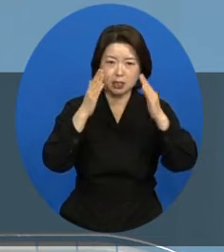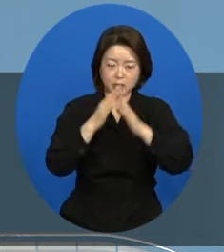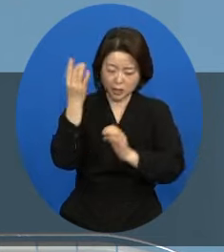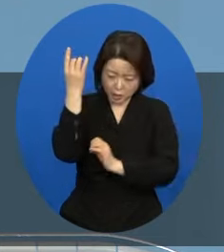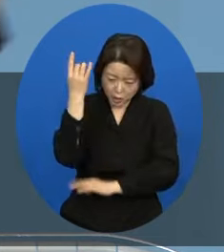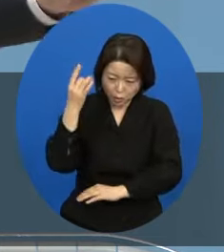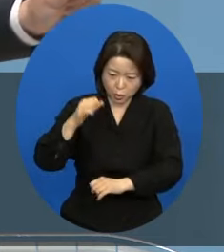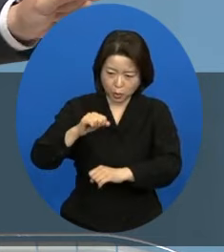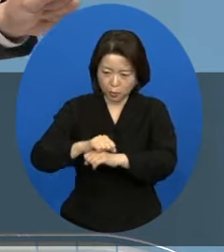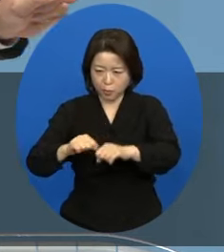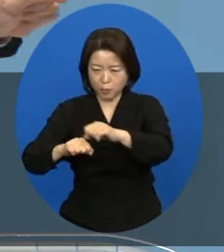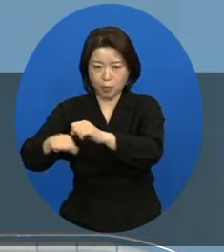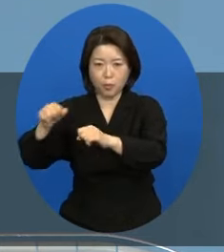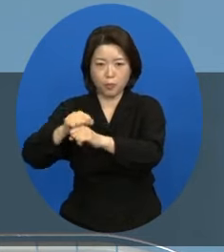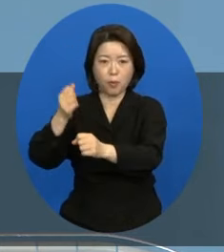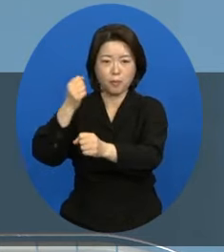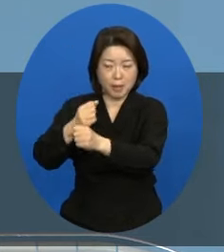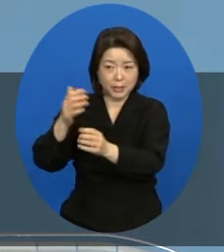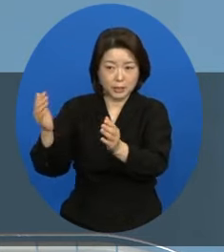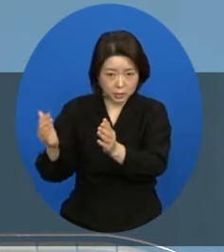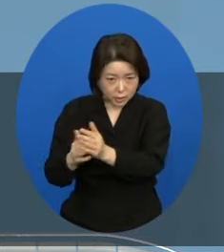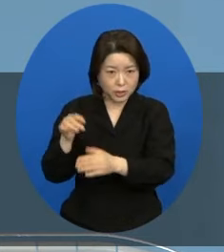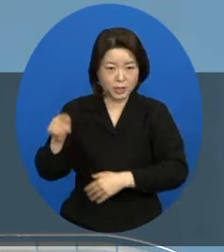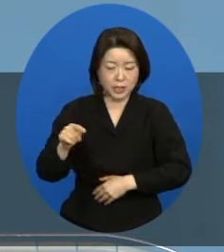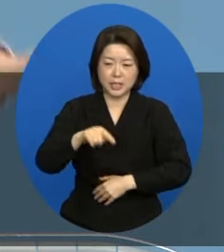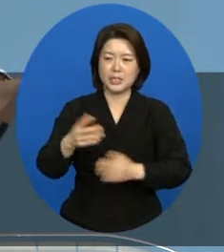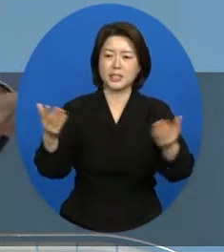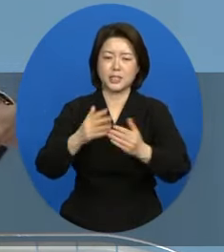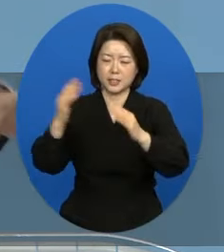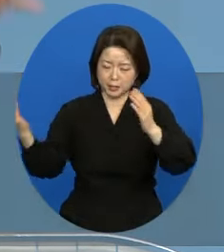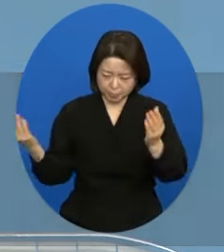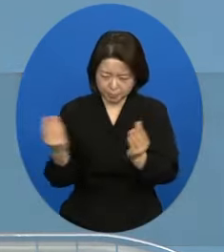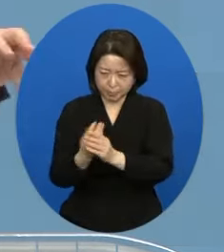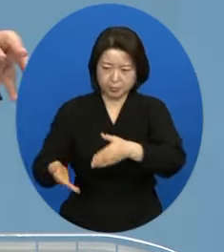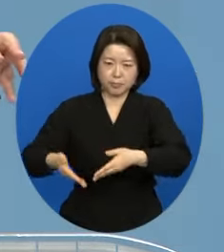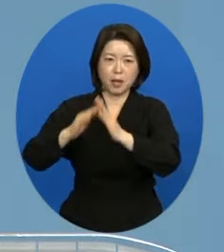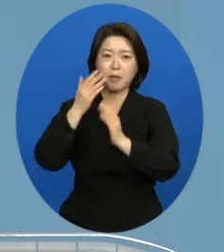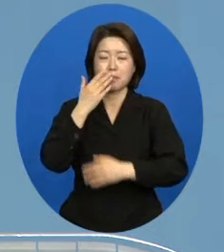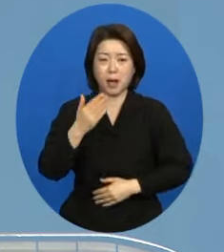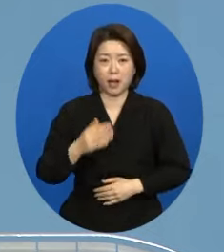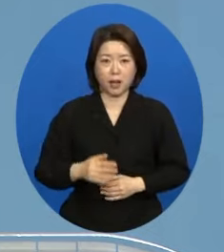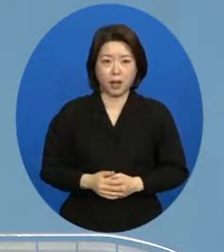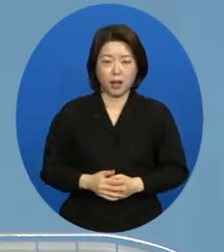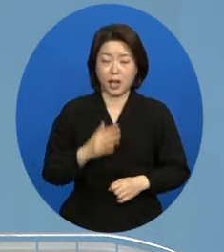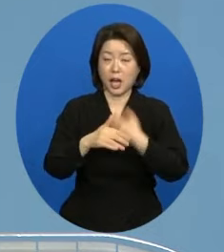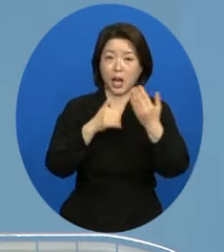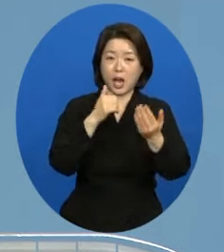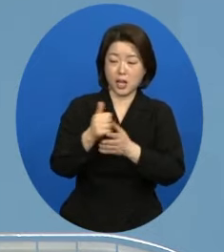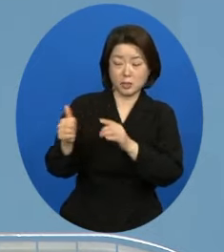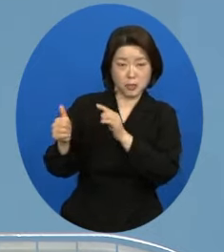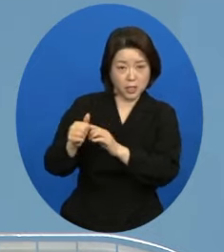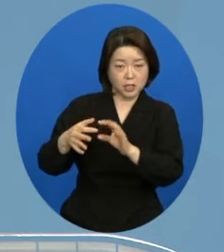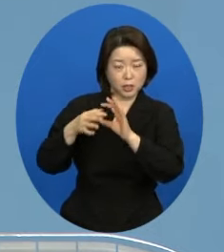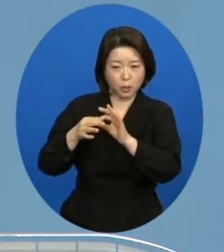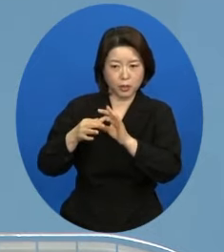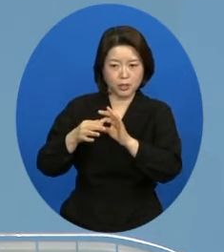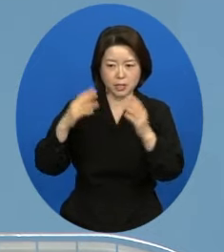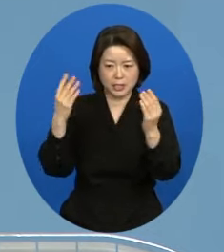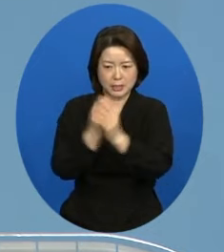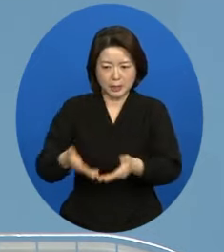일를 마칠 것이다 하나님이 수 바벨을 택하셔서 그를 통해서 완공을 하겠다